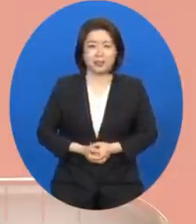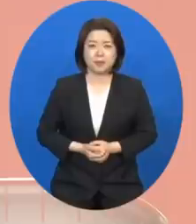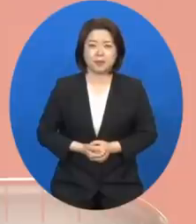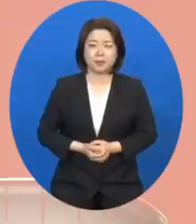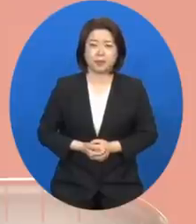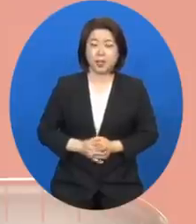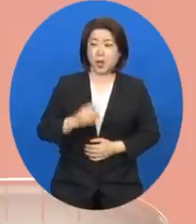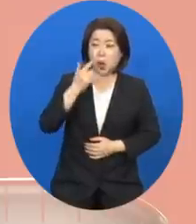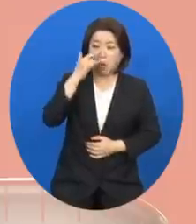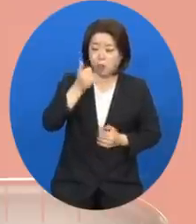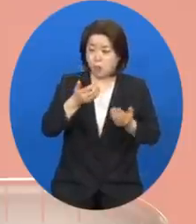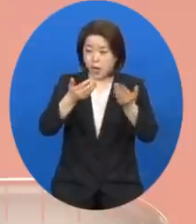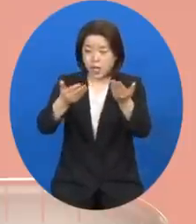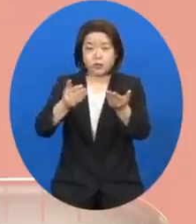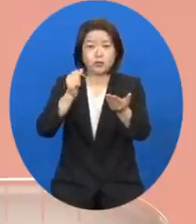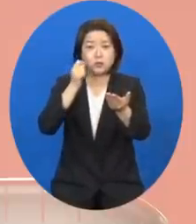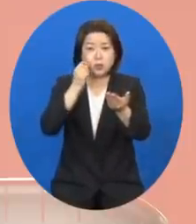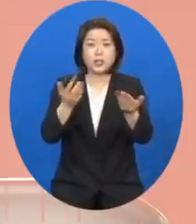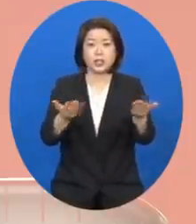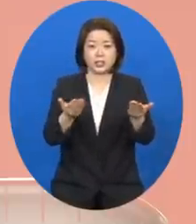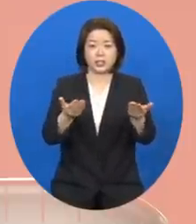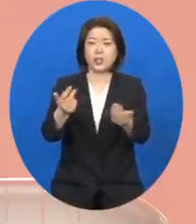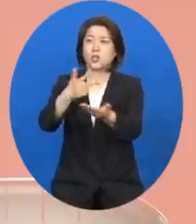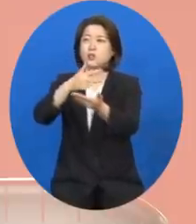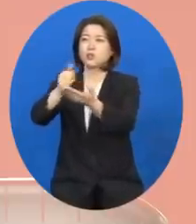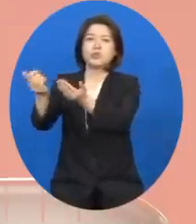부모가 할 수 없는 일을 주님은